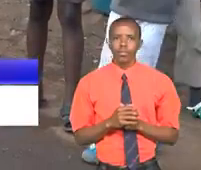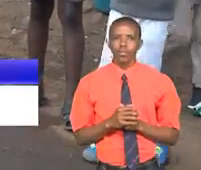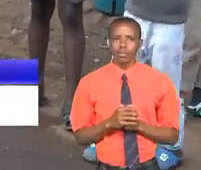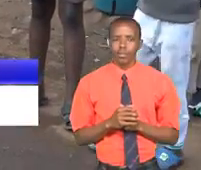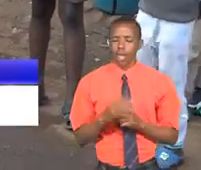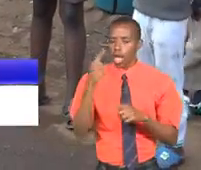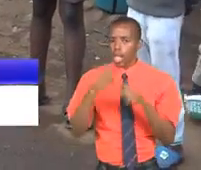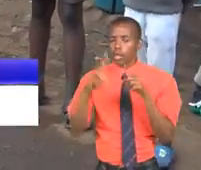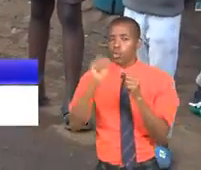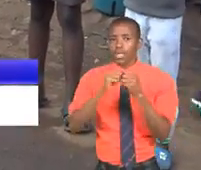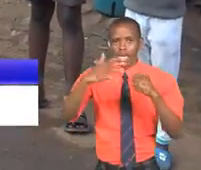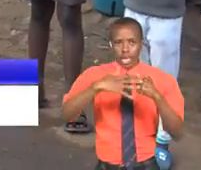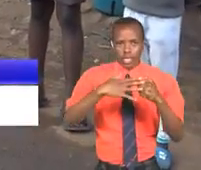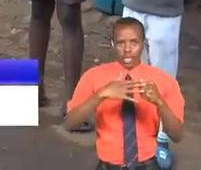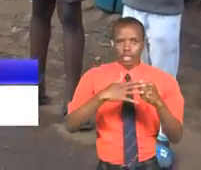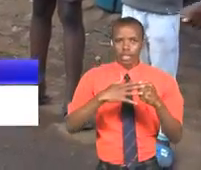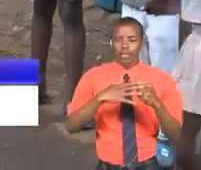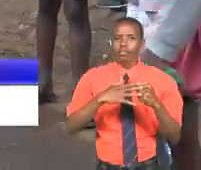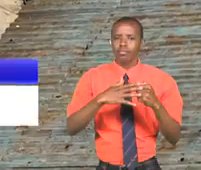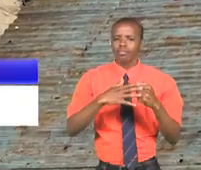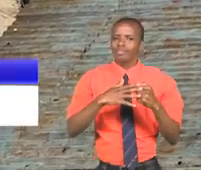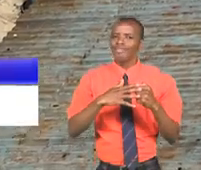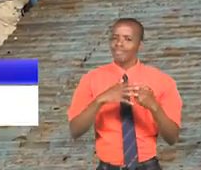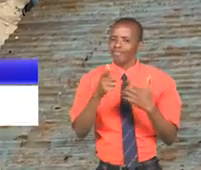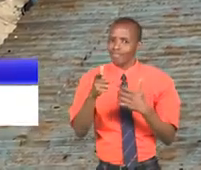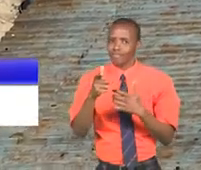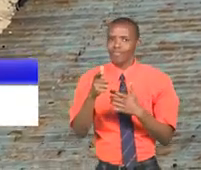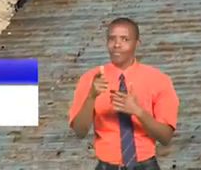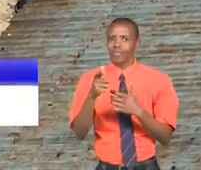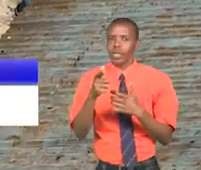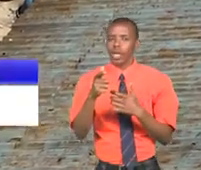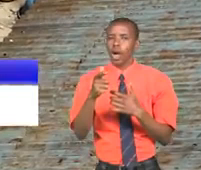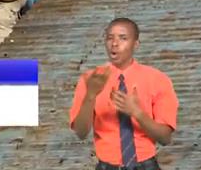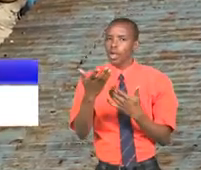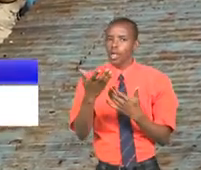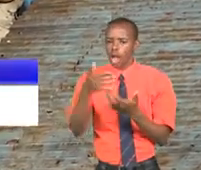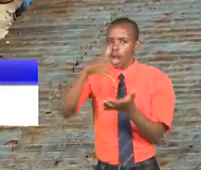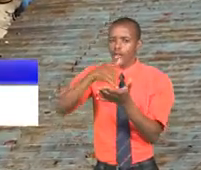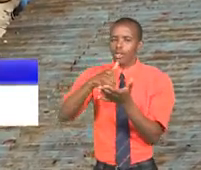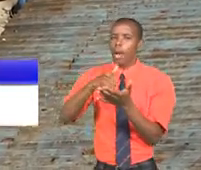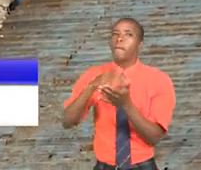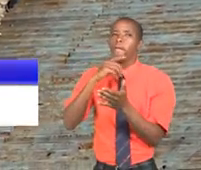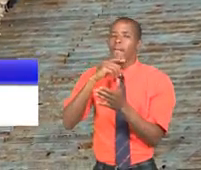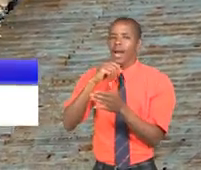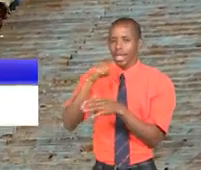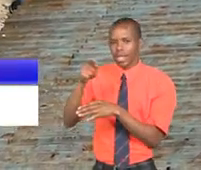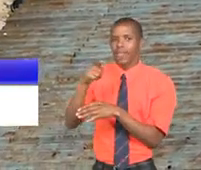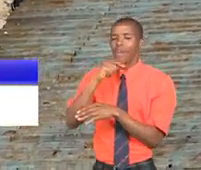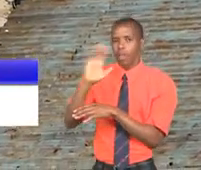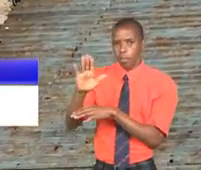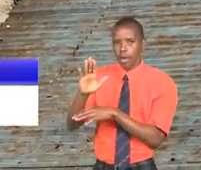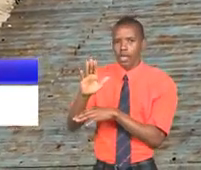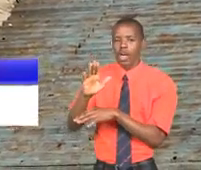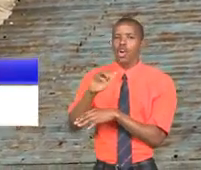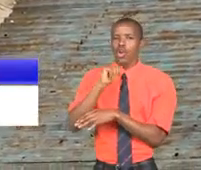The year 2019 marked sexual exploitation for her in the hands of the man she called father. Her own biological